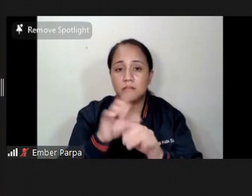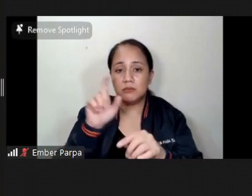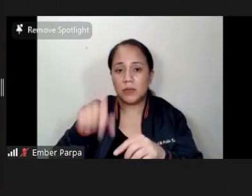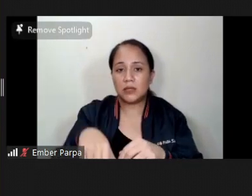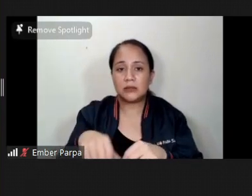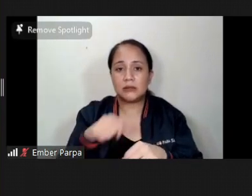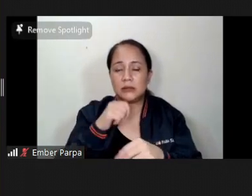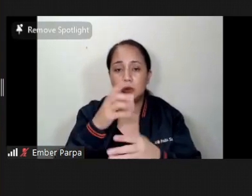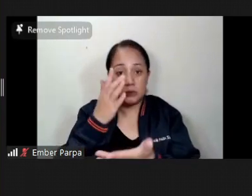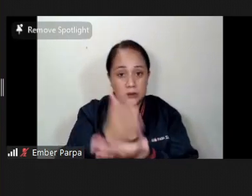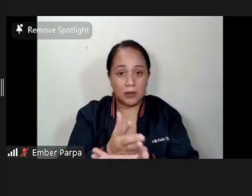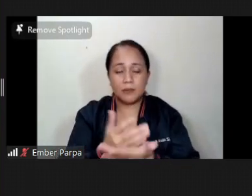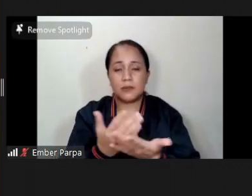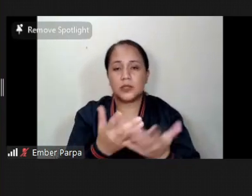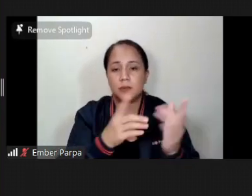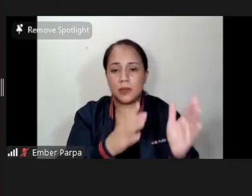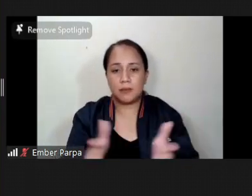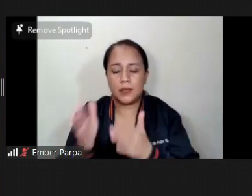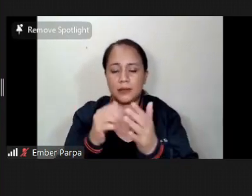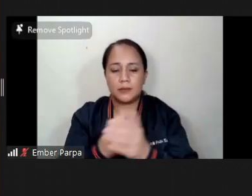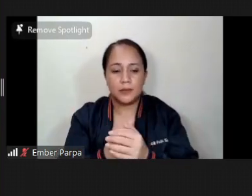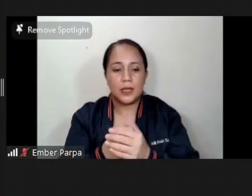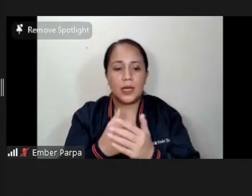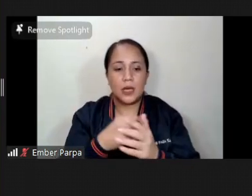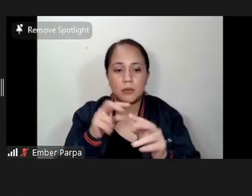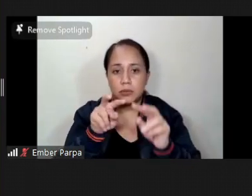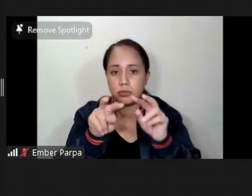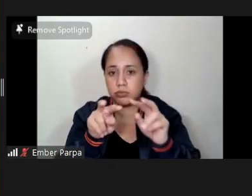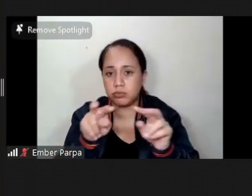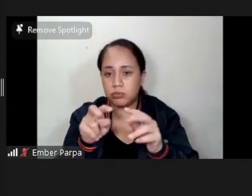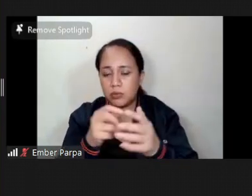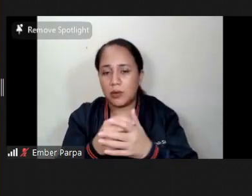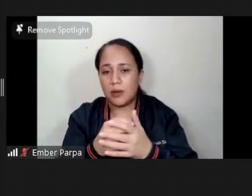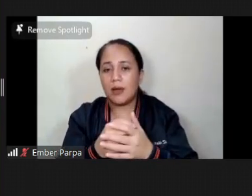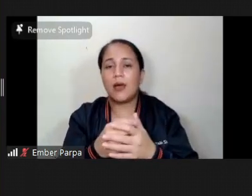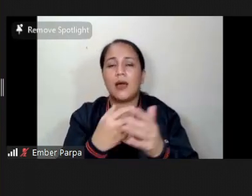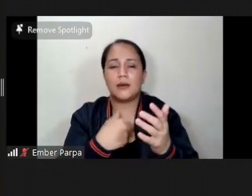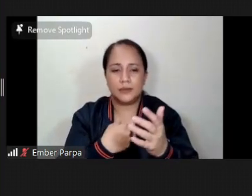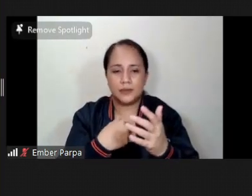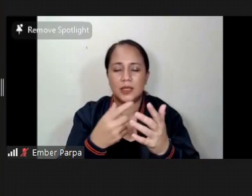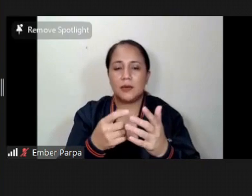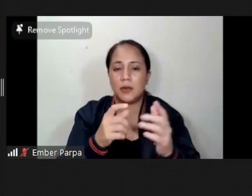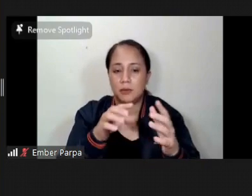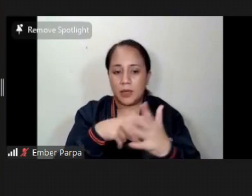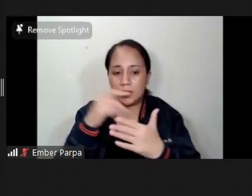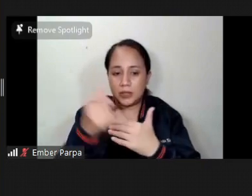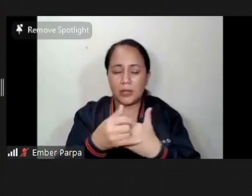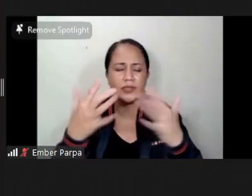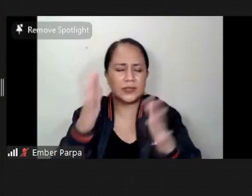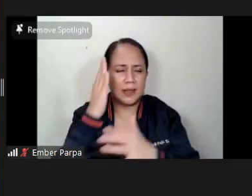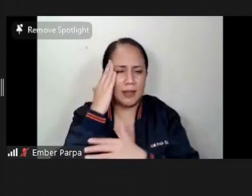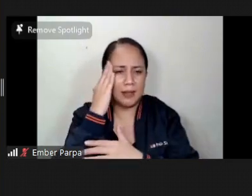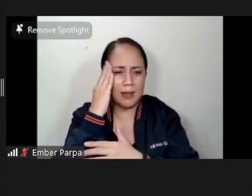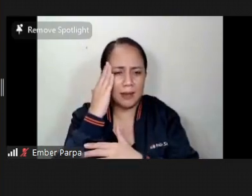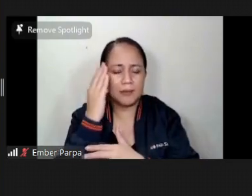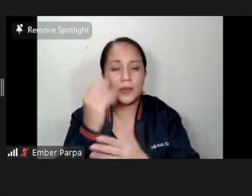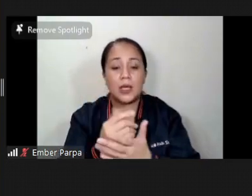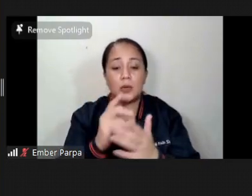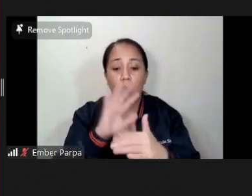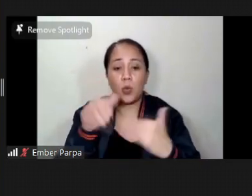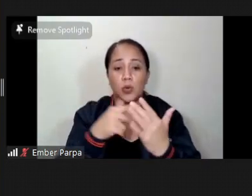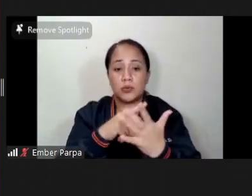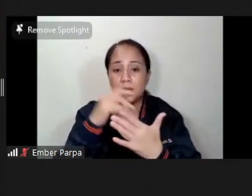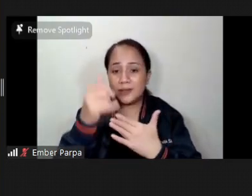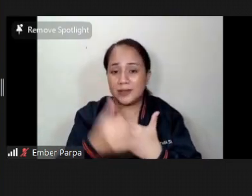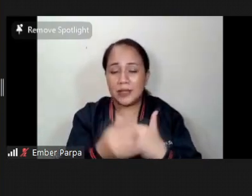tayo huminto sa pagpaplano at pagmamaneuver ng mga proyektong ito. Alam ko na lahat pong proyekto o